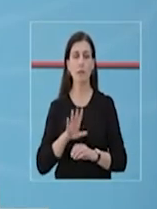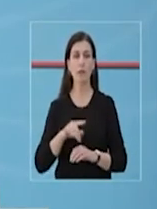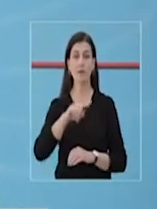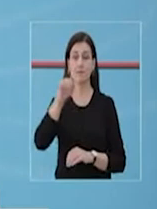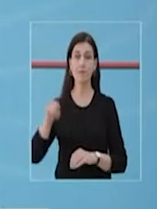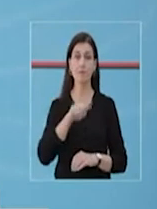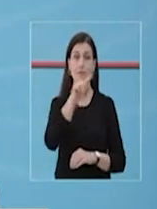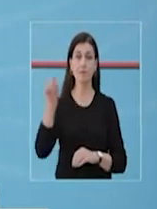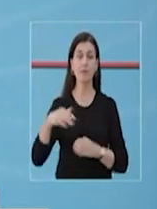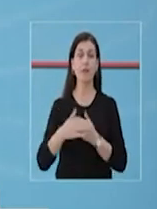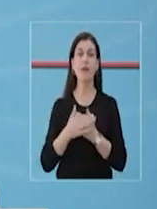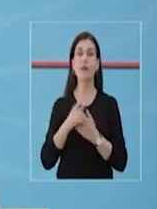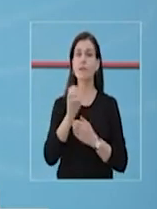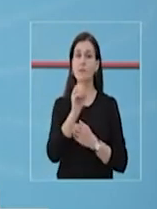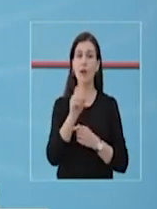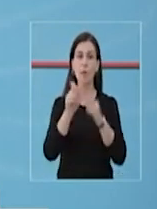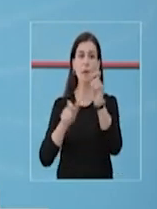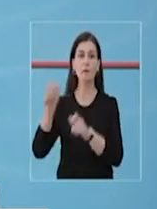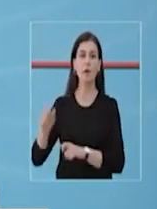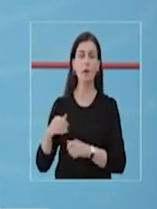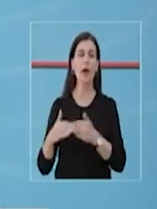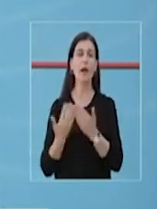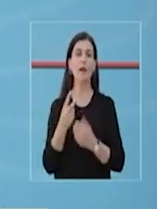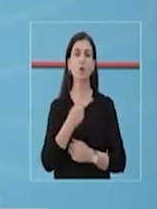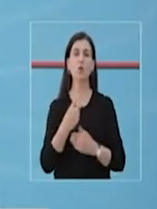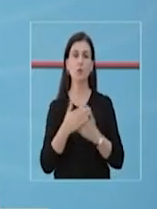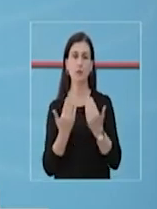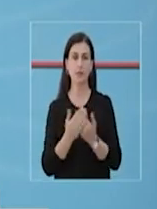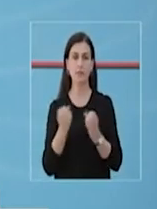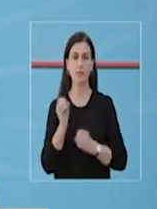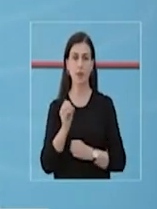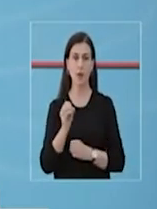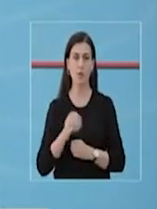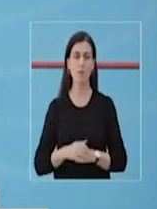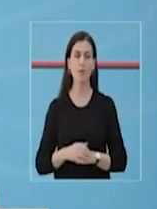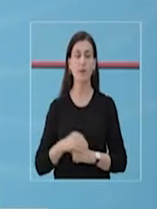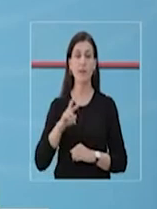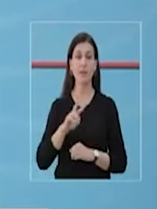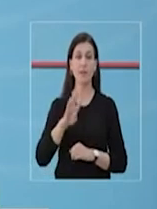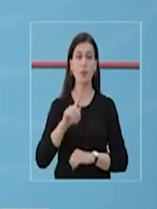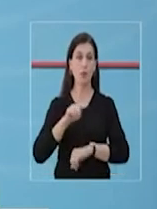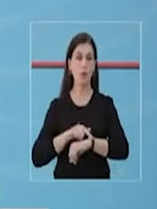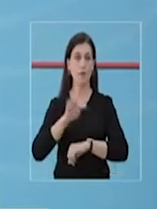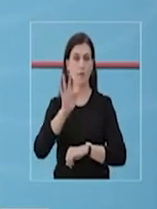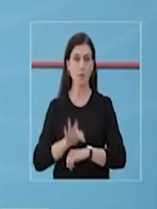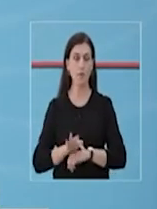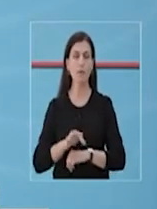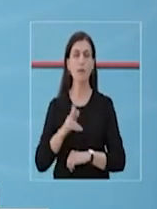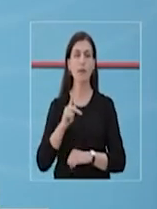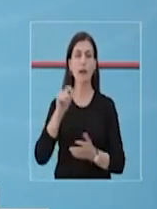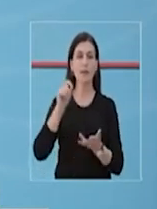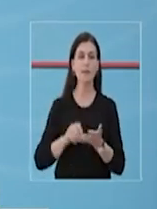në Shqipëri, megjithëse janë kryer testime, rezultojnë për të dytën ditë radhazi pa raste të reja. Gjatë 24 orëve të fundit janë